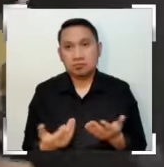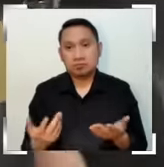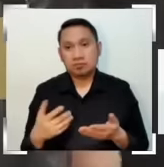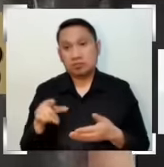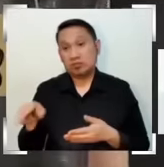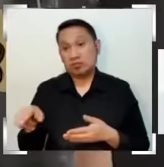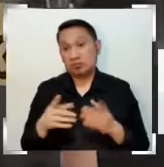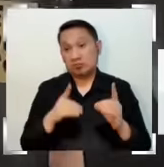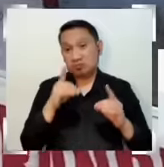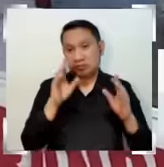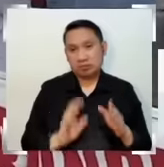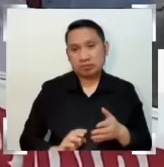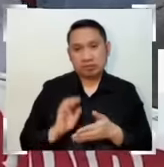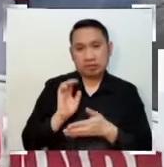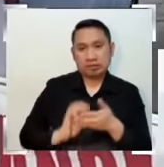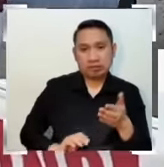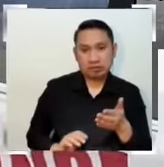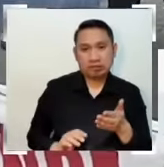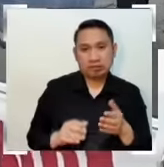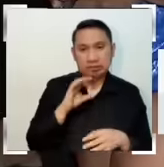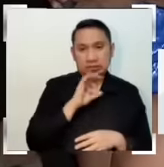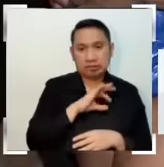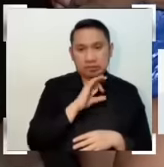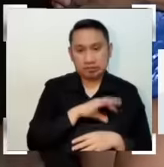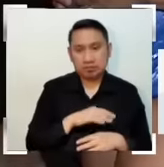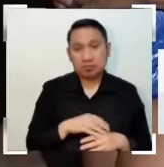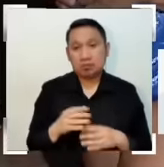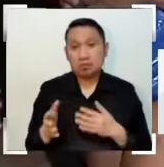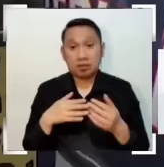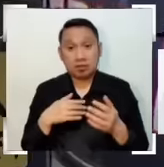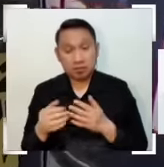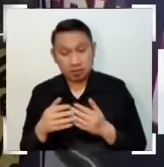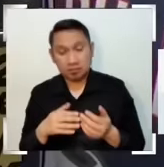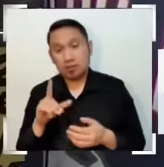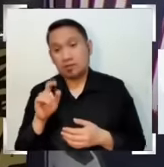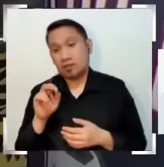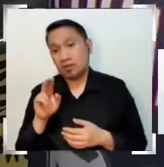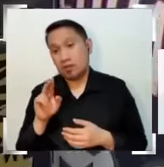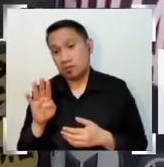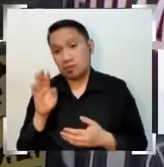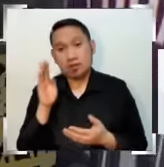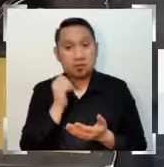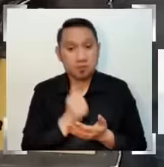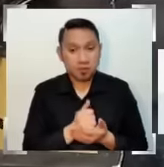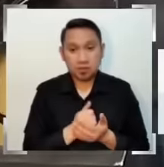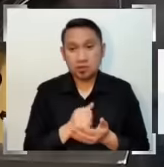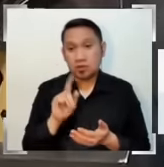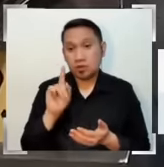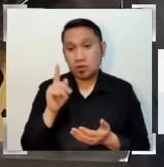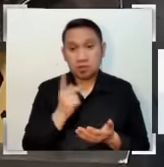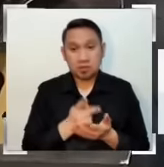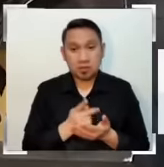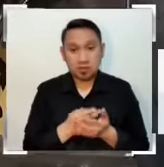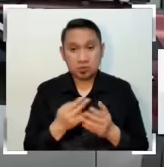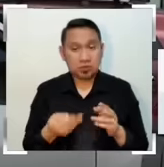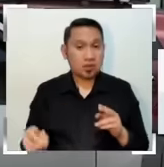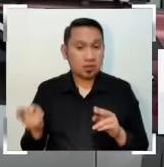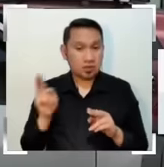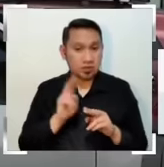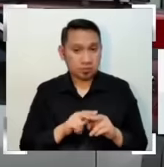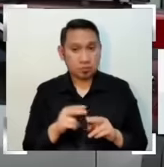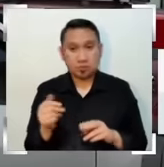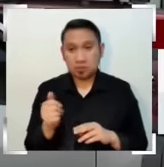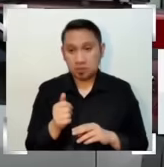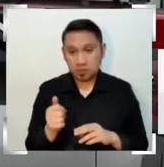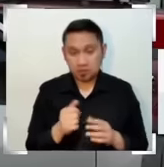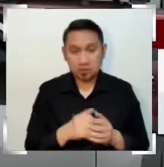ng transportasyon. Yan ay kahit inaprubahan kamakailan ng LTFRB, ang piso provisional o pansamantalang dagdag singil sa pasahe. sa